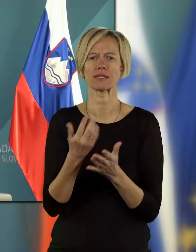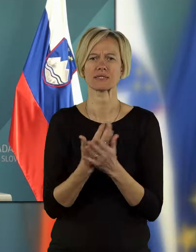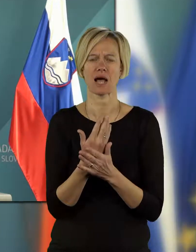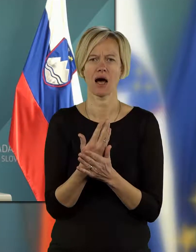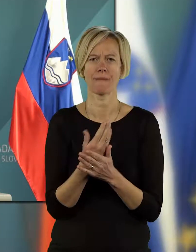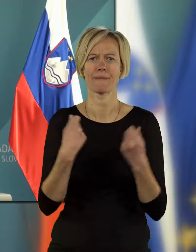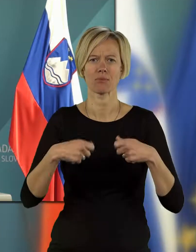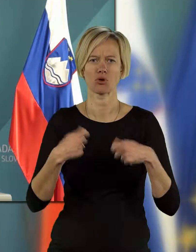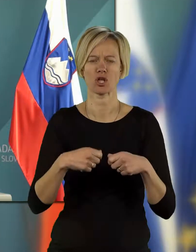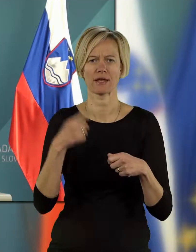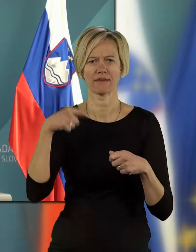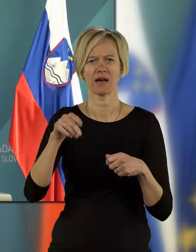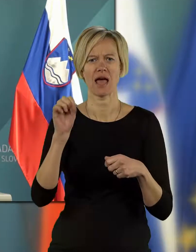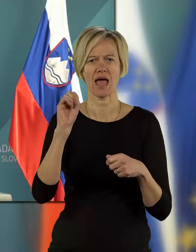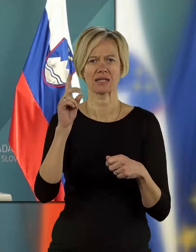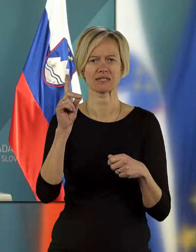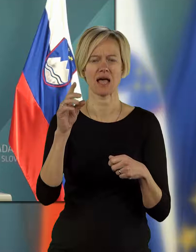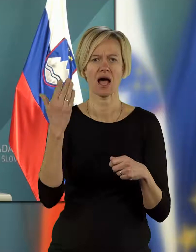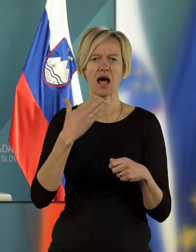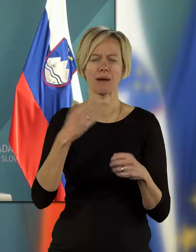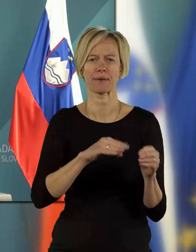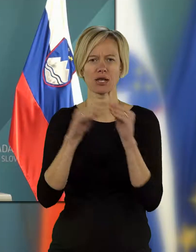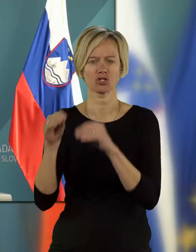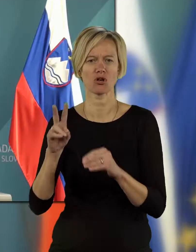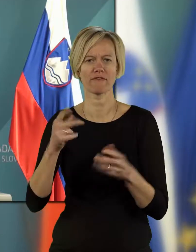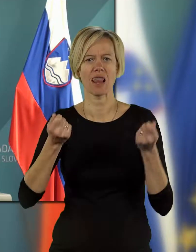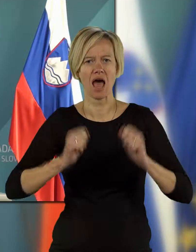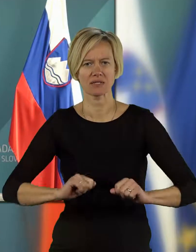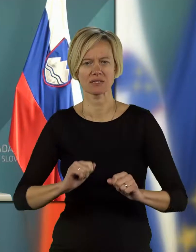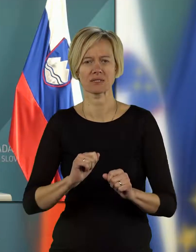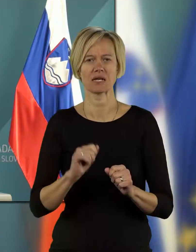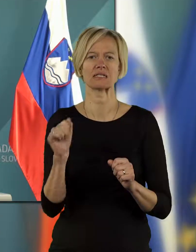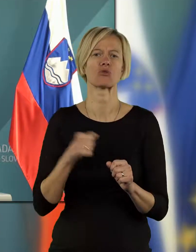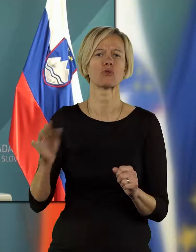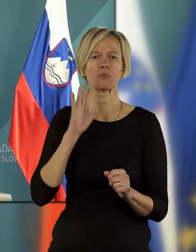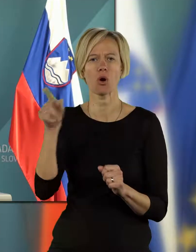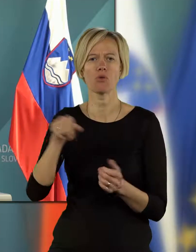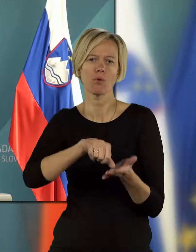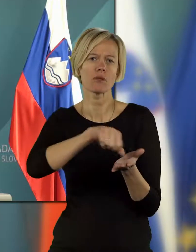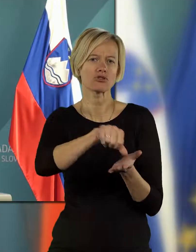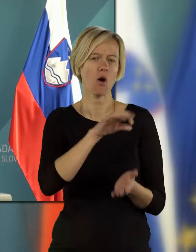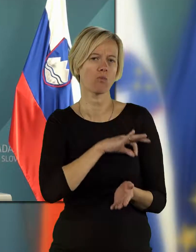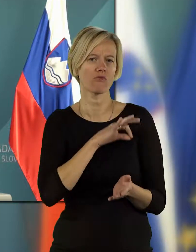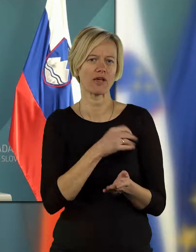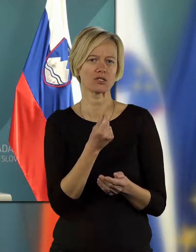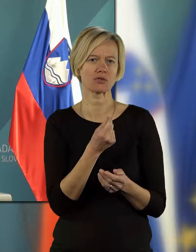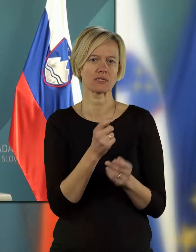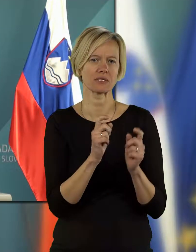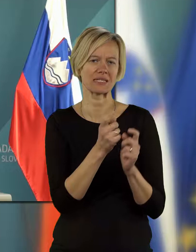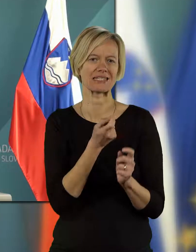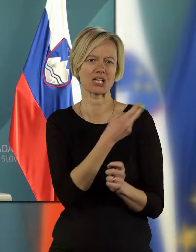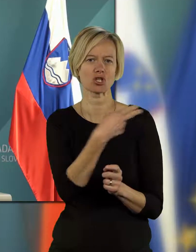za premoženje, ki je bilo SDH-ju prenešeno v last za to, da bi poplačeval obveznosti iz